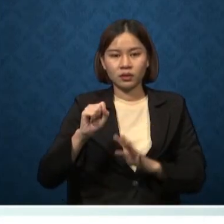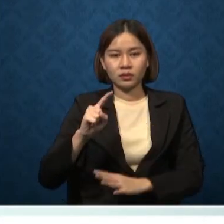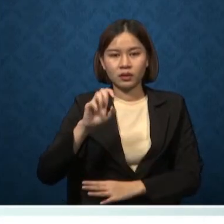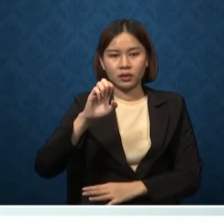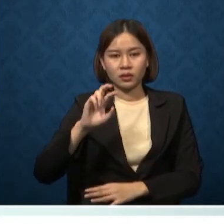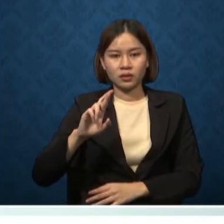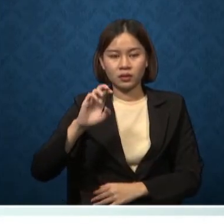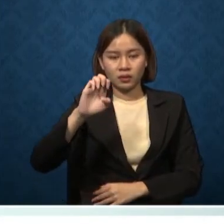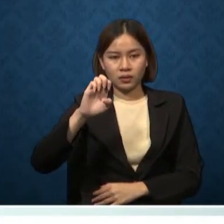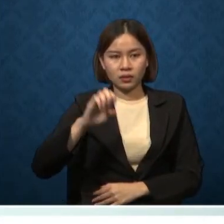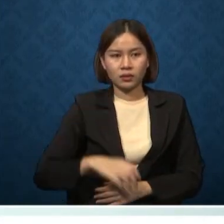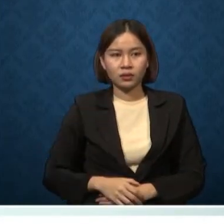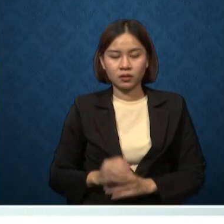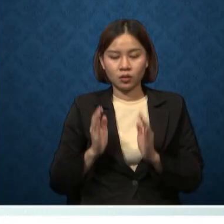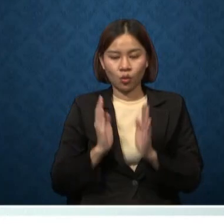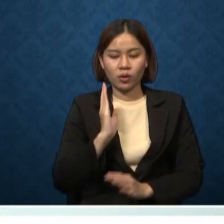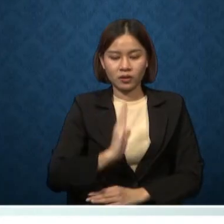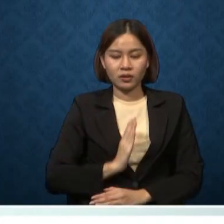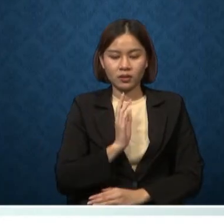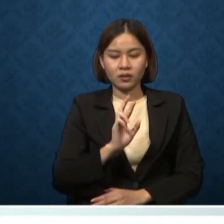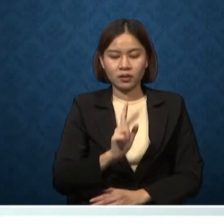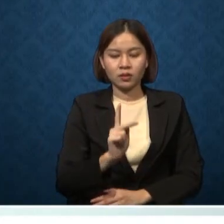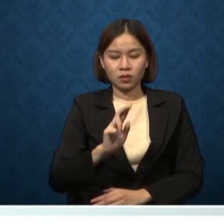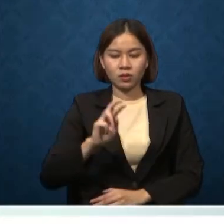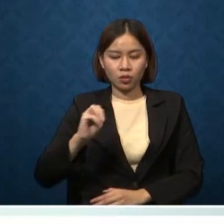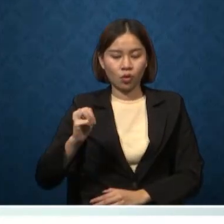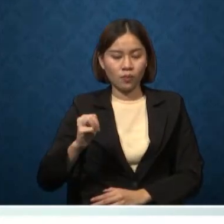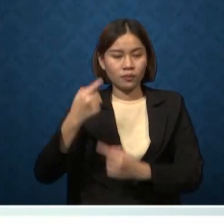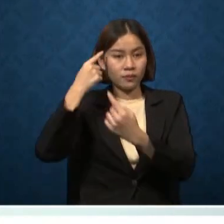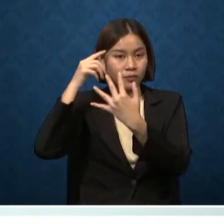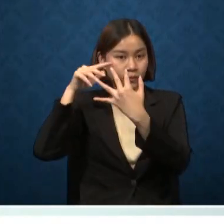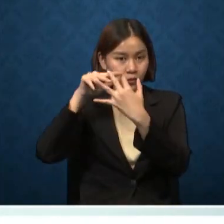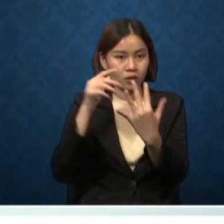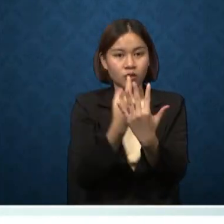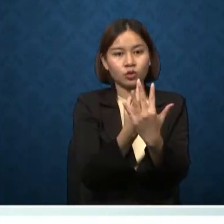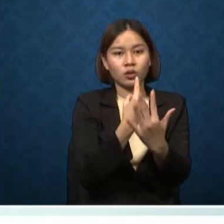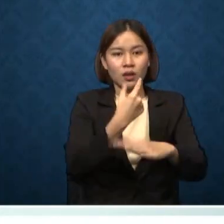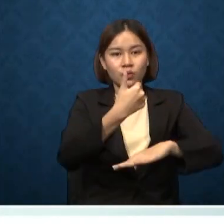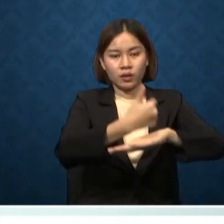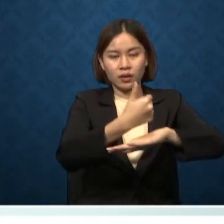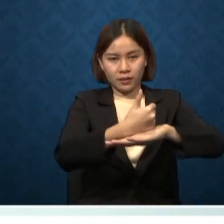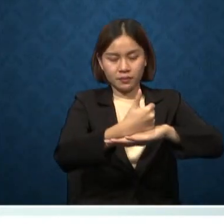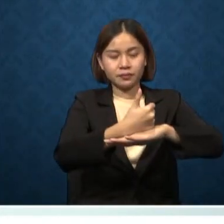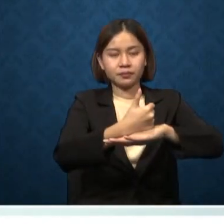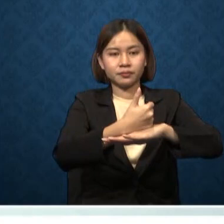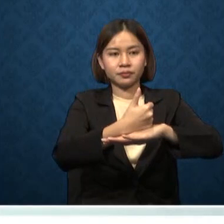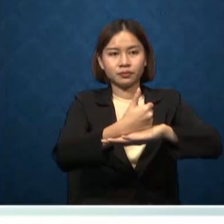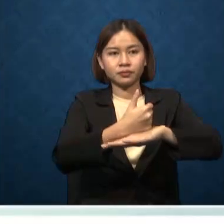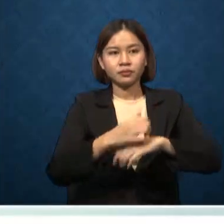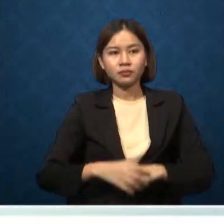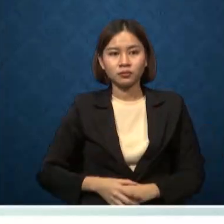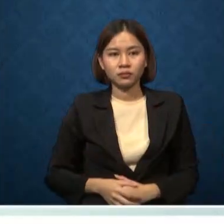สิริมงคลผู้ทรงคุณวุฒิกรมสุขภาพจิตตัวแทนท่านอธิบดีกรมสุขภาพจิตแพทย์หญิงอัมพรเบญจพล